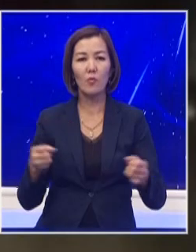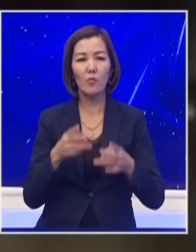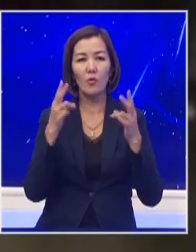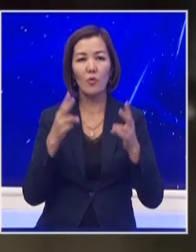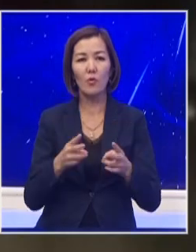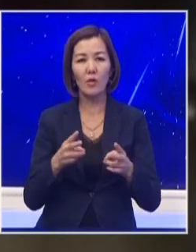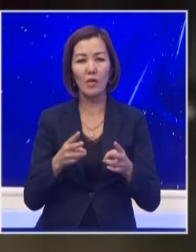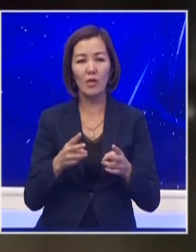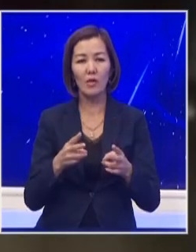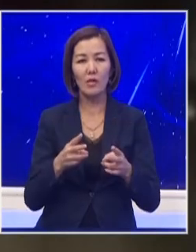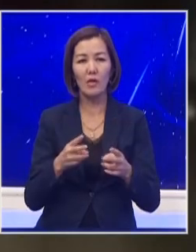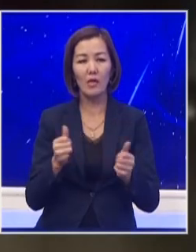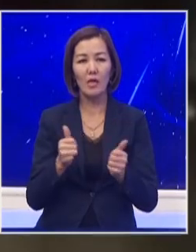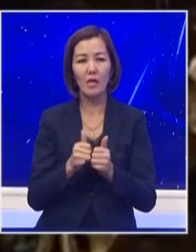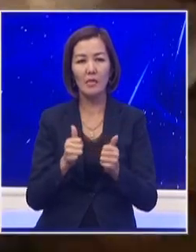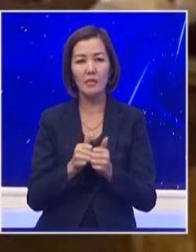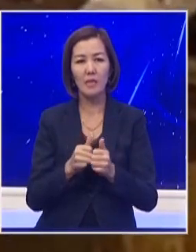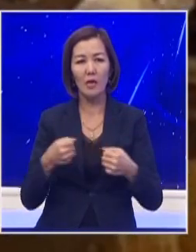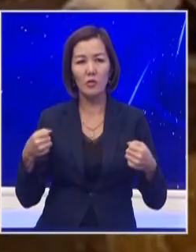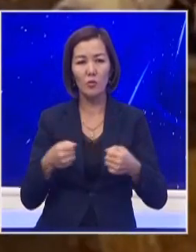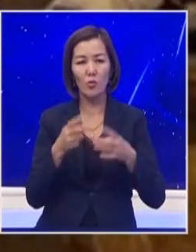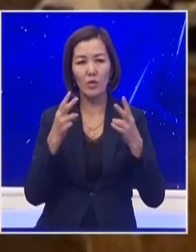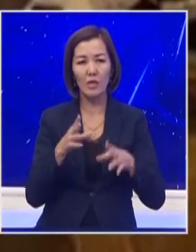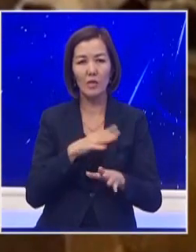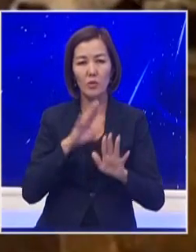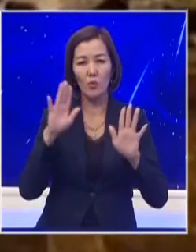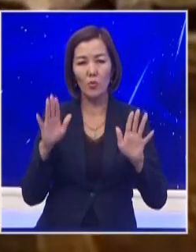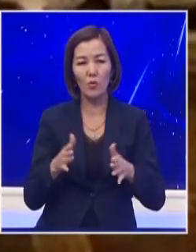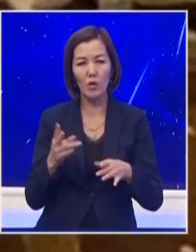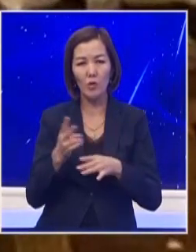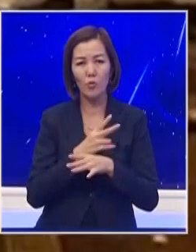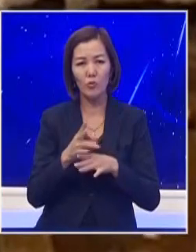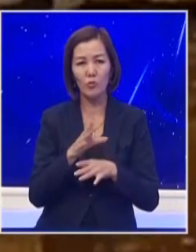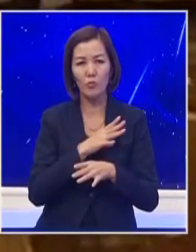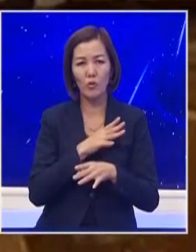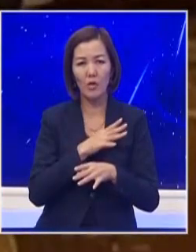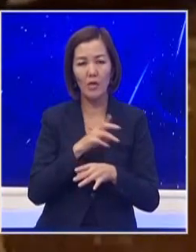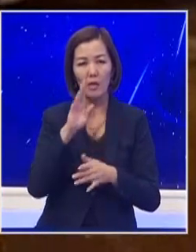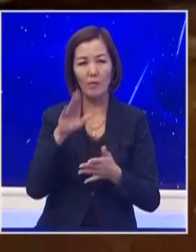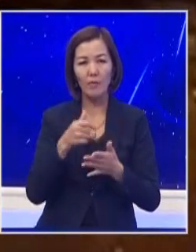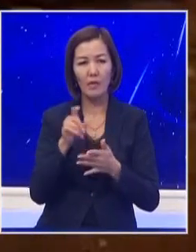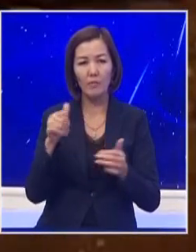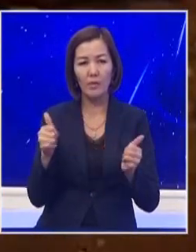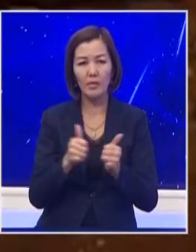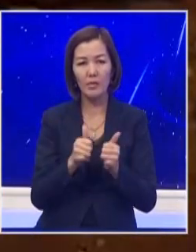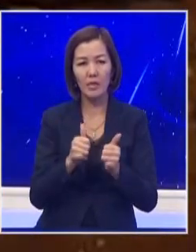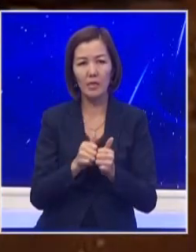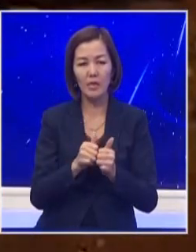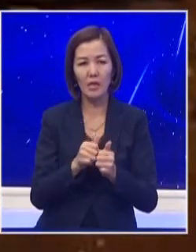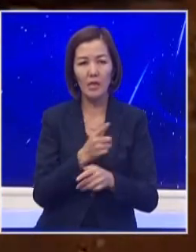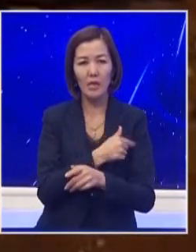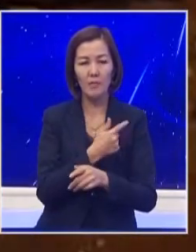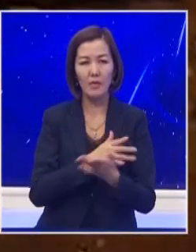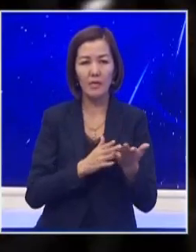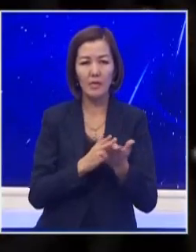президентінің көлігімен және оның қасындағы көліктермен соқтығысты. Оқиға бүгін түнде орын алды. Мемлекет басшысының қасында жүрген медицина